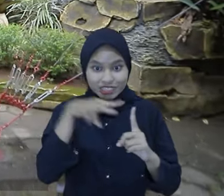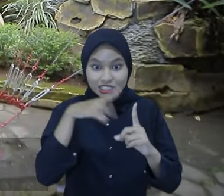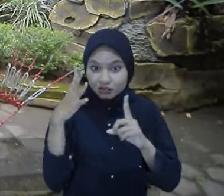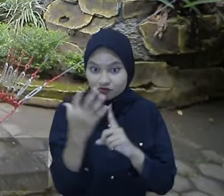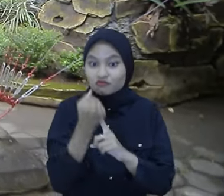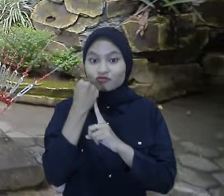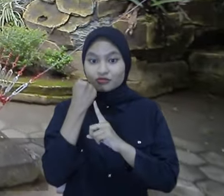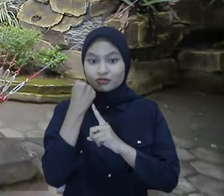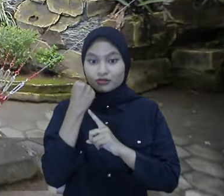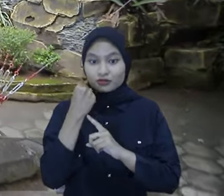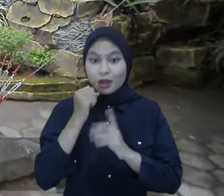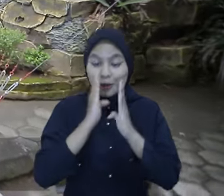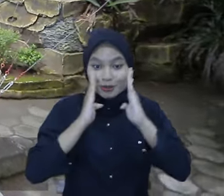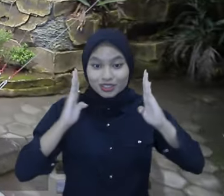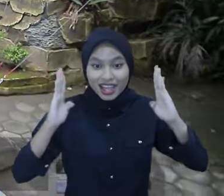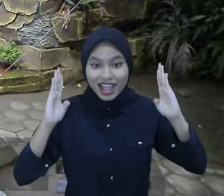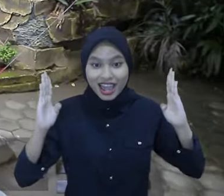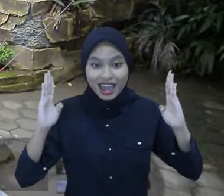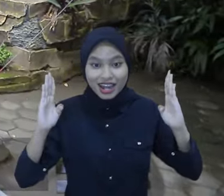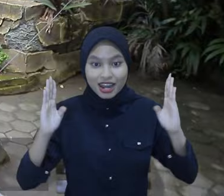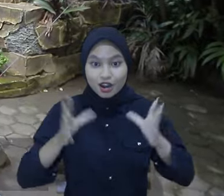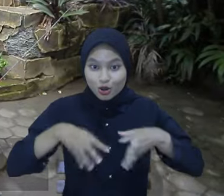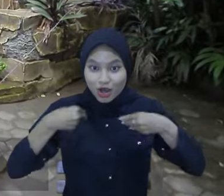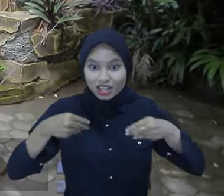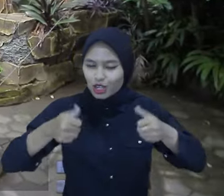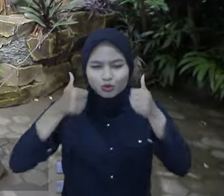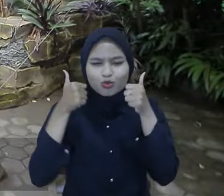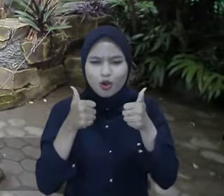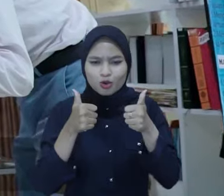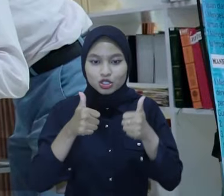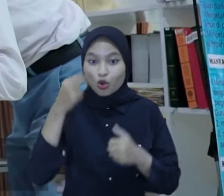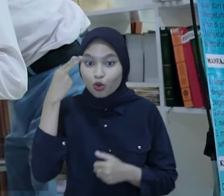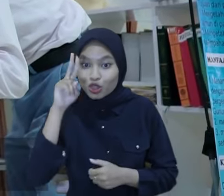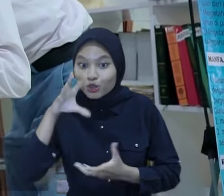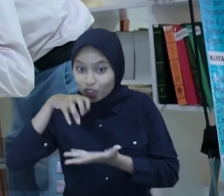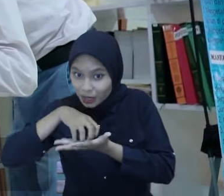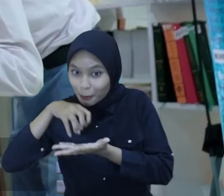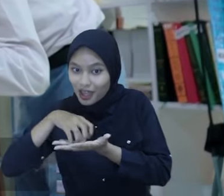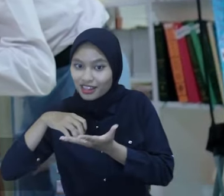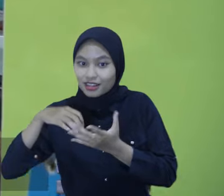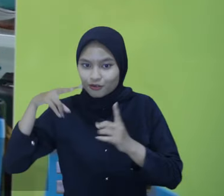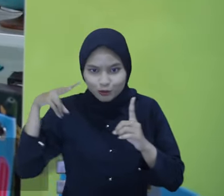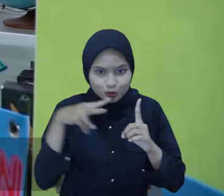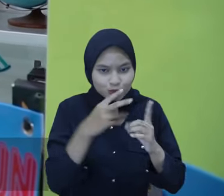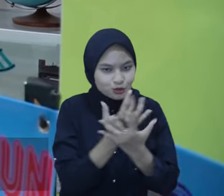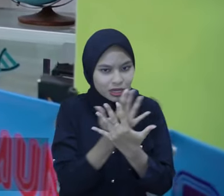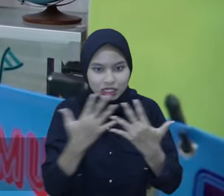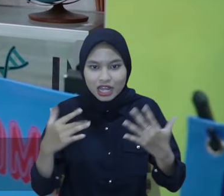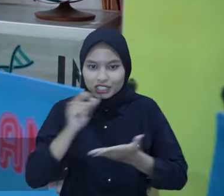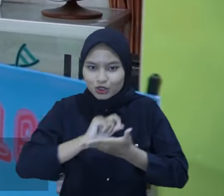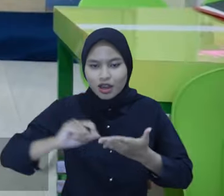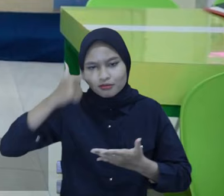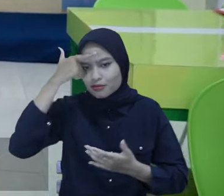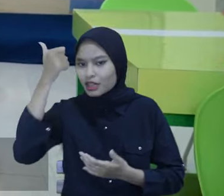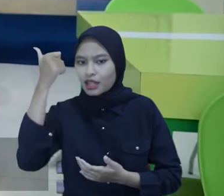yaitu terwujudnya perpustakaan yang berkualitas sebagai wahana menuju warga sekolah